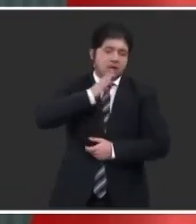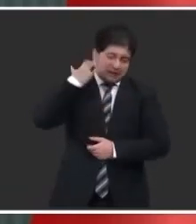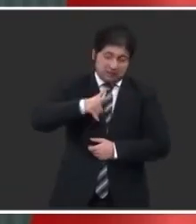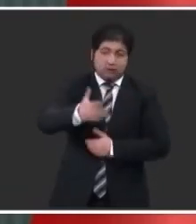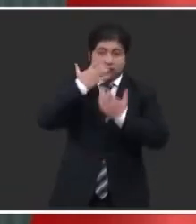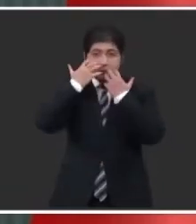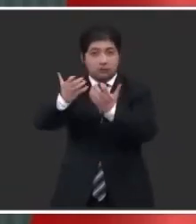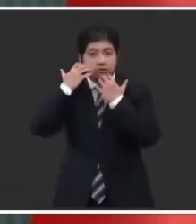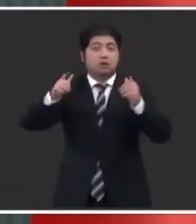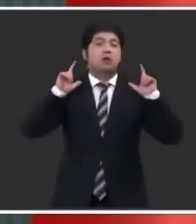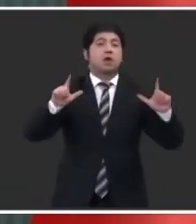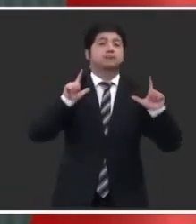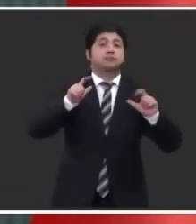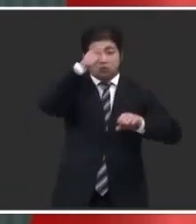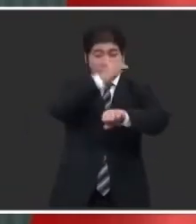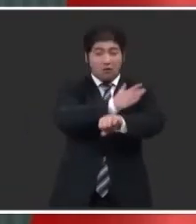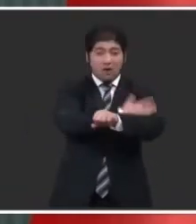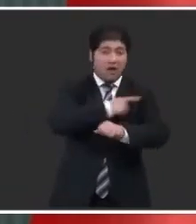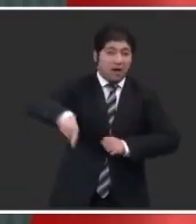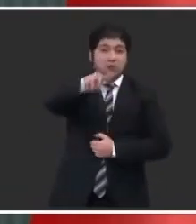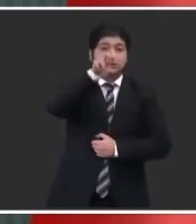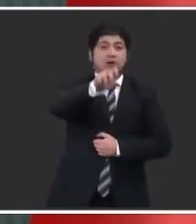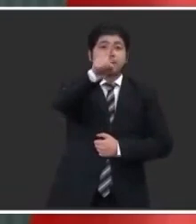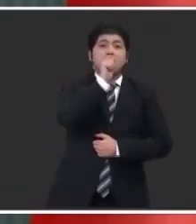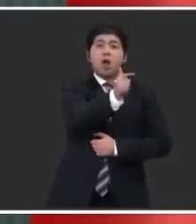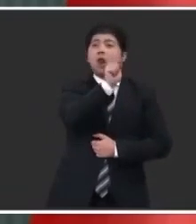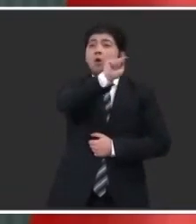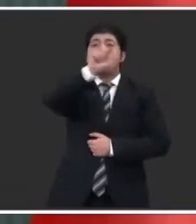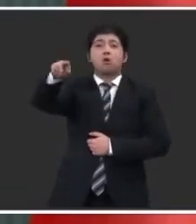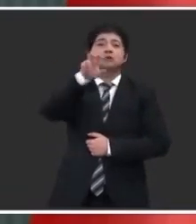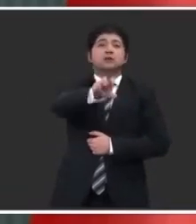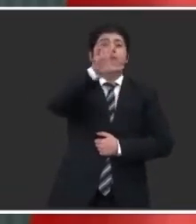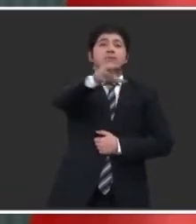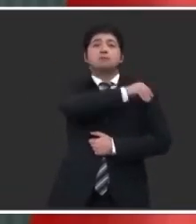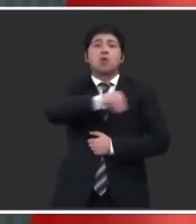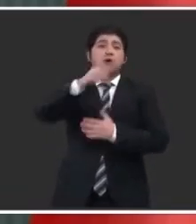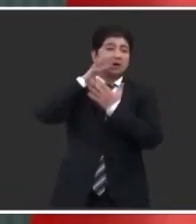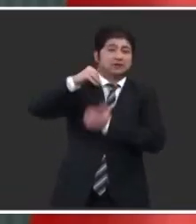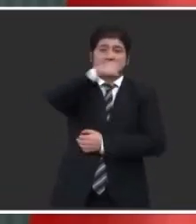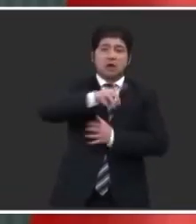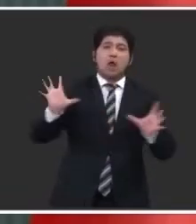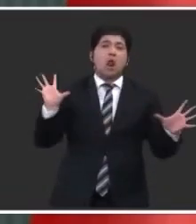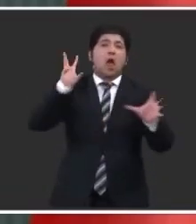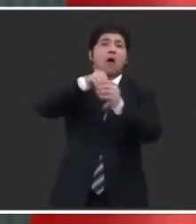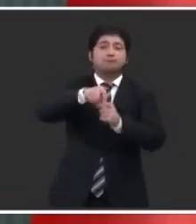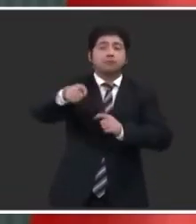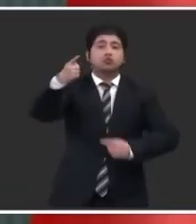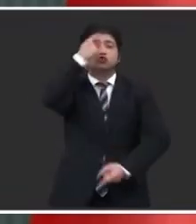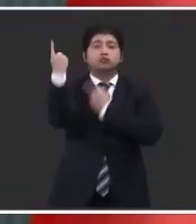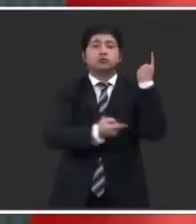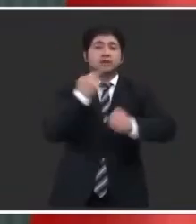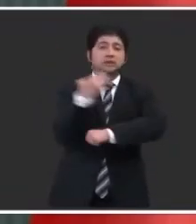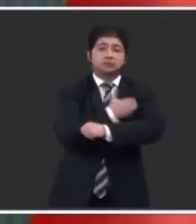gerekir ülkemizi 81 vilayeti ve 85 milyon insanı ile kuşatan Eser ve